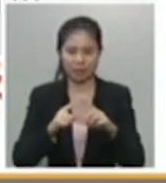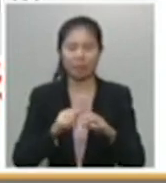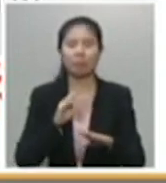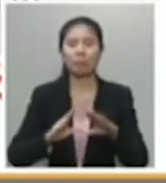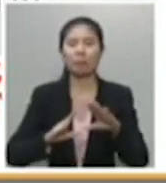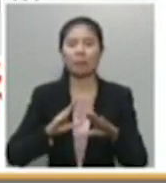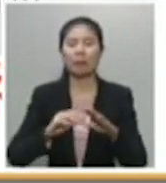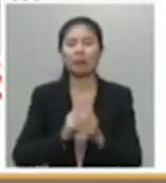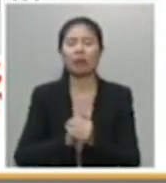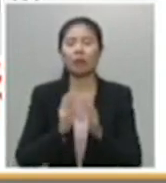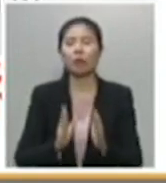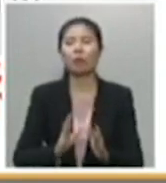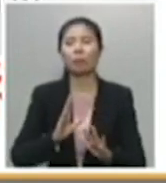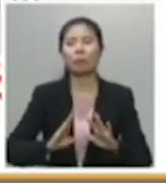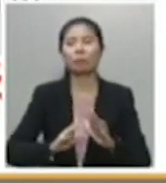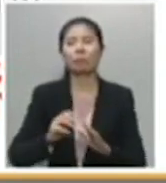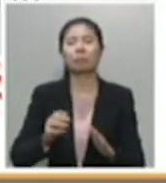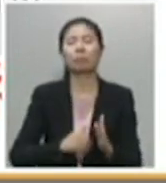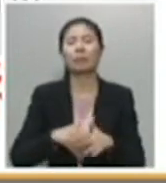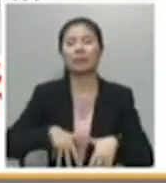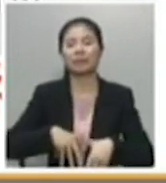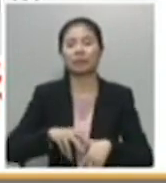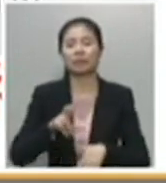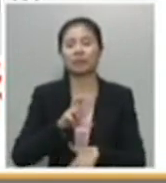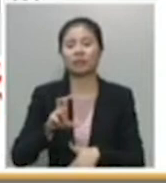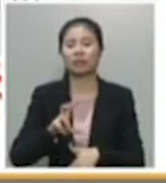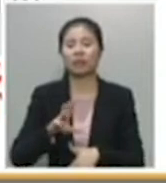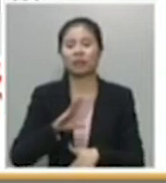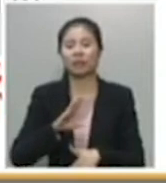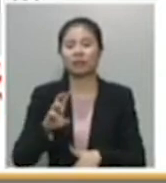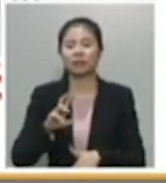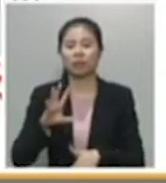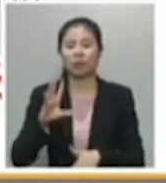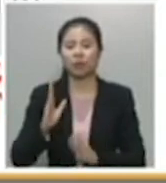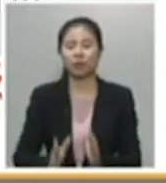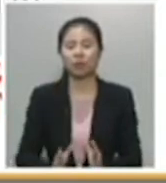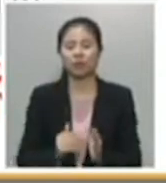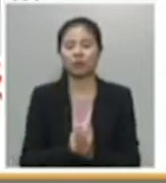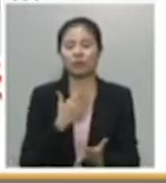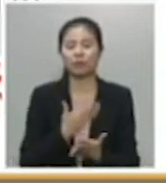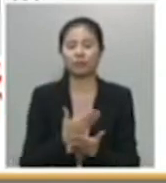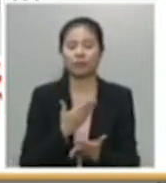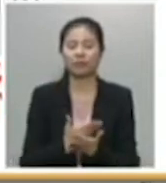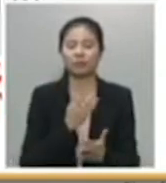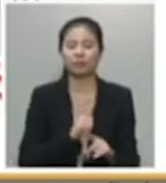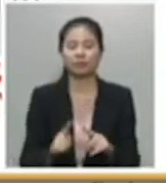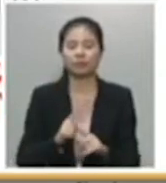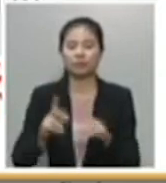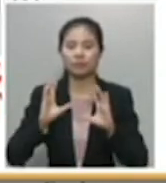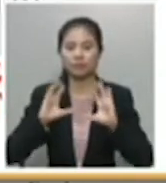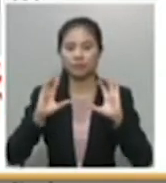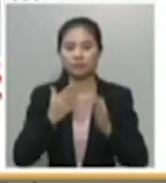ชาชนแค่ประมาณ200คน3ปีรวมกันถ้ารวมเม็ดเงินทั้งหมดนะครับในส่วนของภาษีมรดกที่รัฐเก็บ